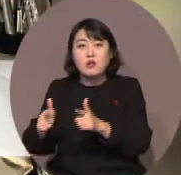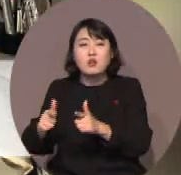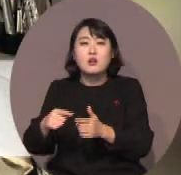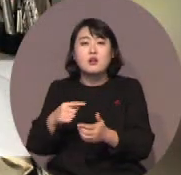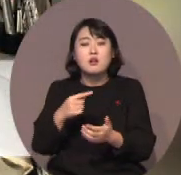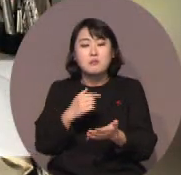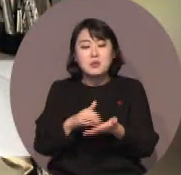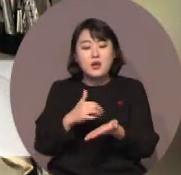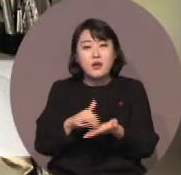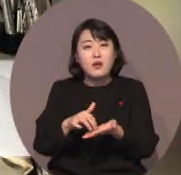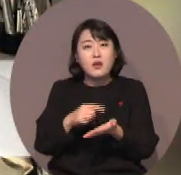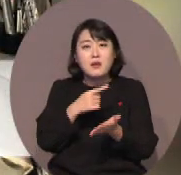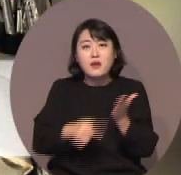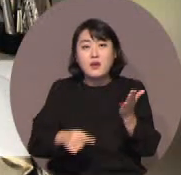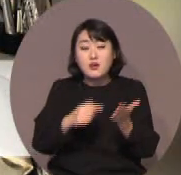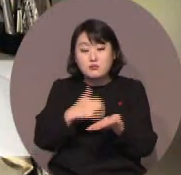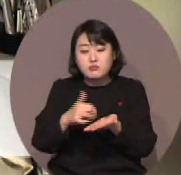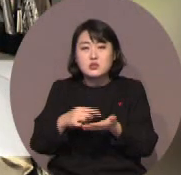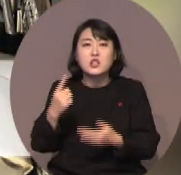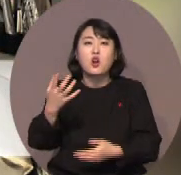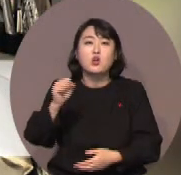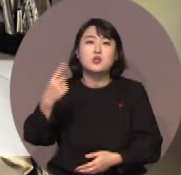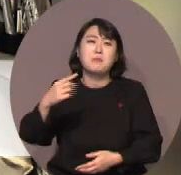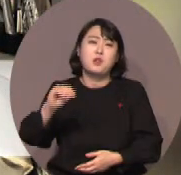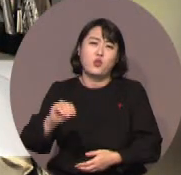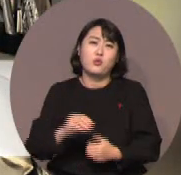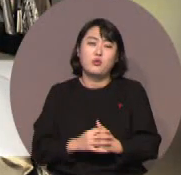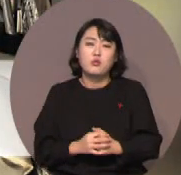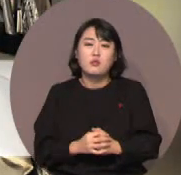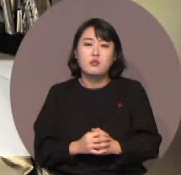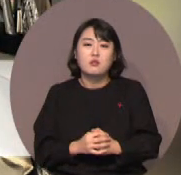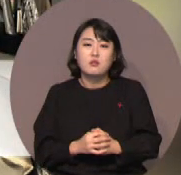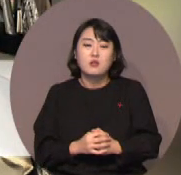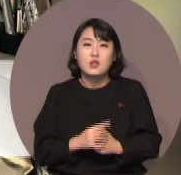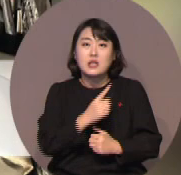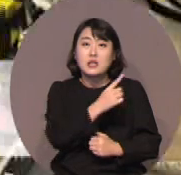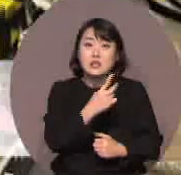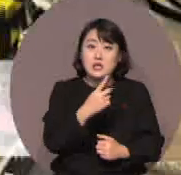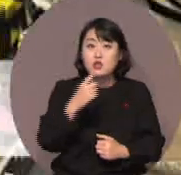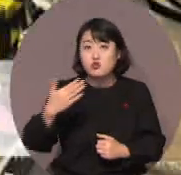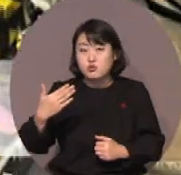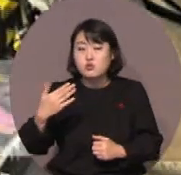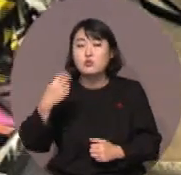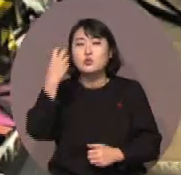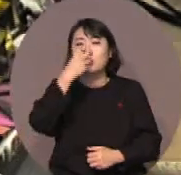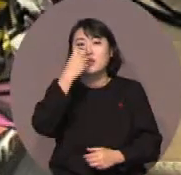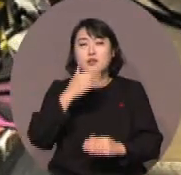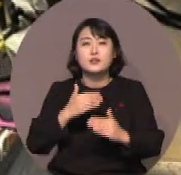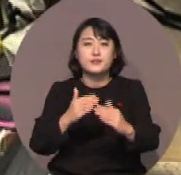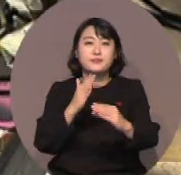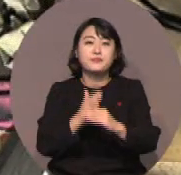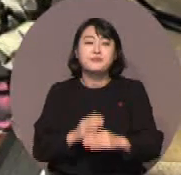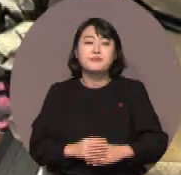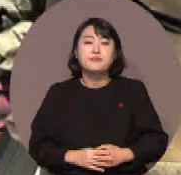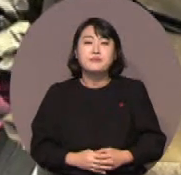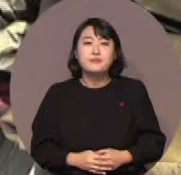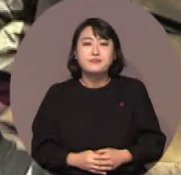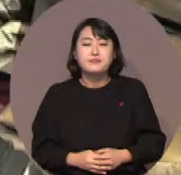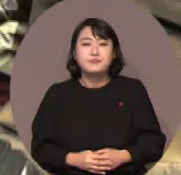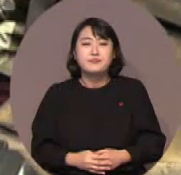추산 1억 천여만 원에 재산 피해를 냈습니다 경찰과 소방당국은 정확한 화재 원인을 조사하고 있습니다